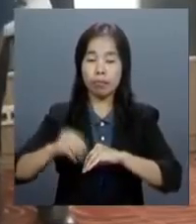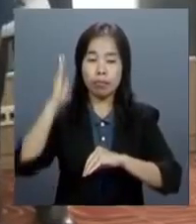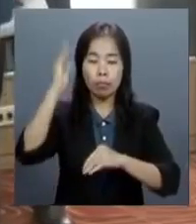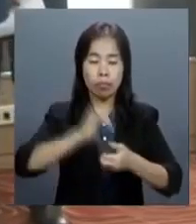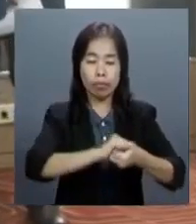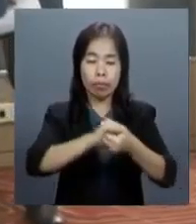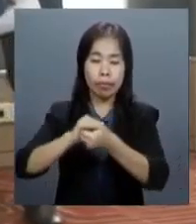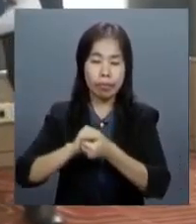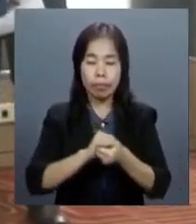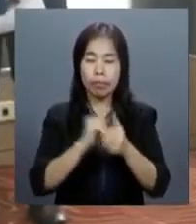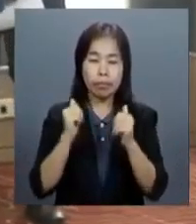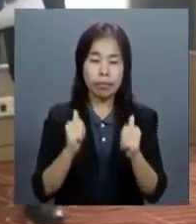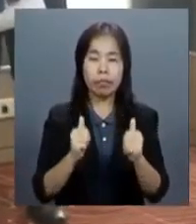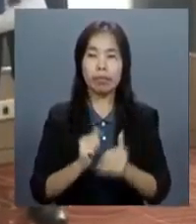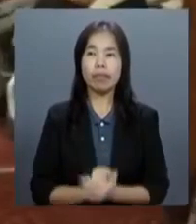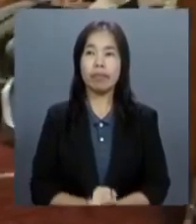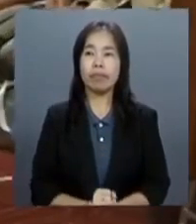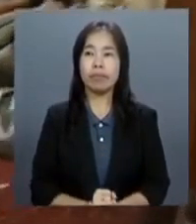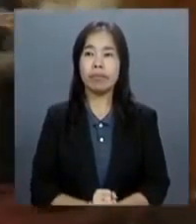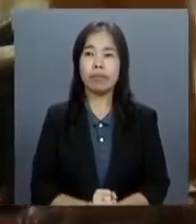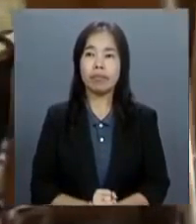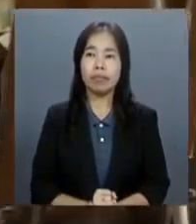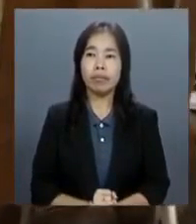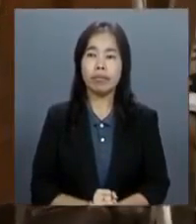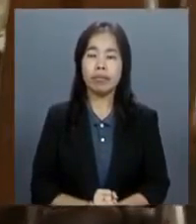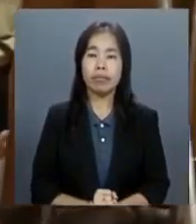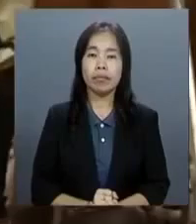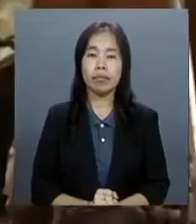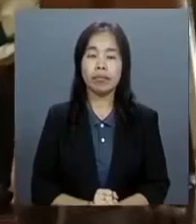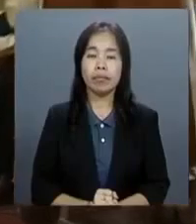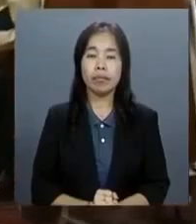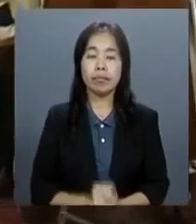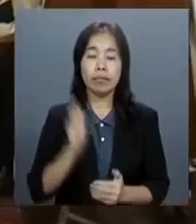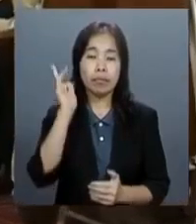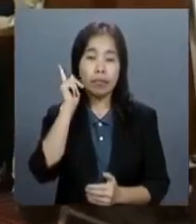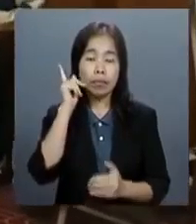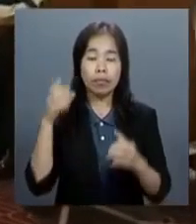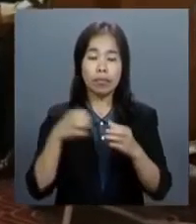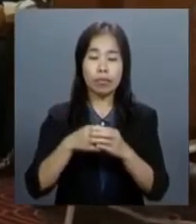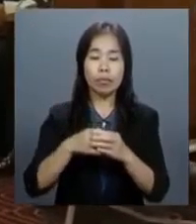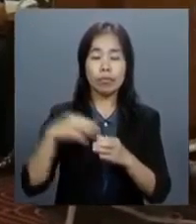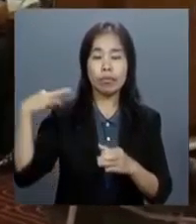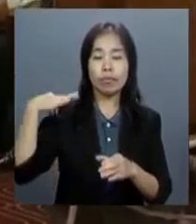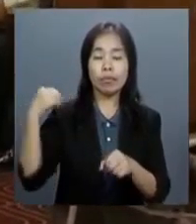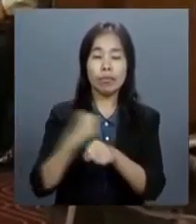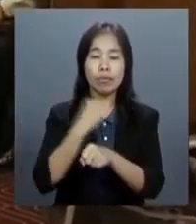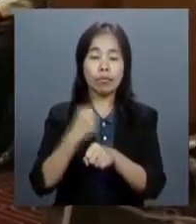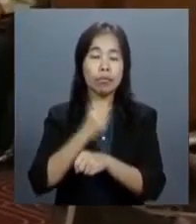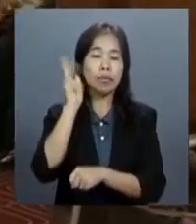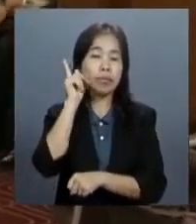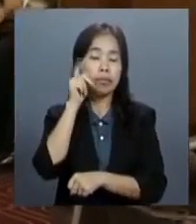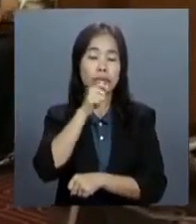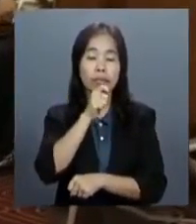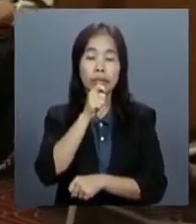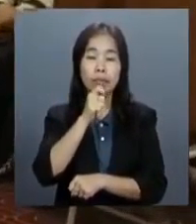กันในมิติอื่นๆต่อไปในอนาคตนักข่าวพลเมืองสาขาวิชานิเทศศาสตร์มหาวิทยาลัยก